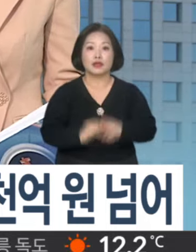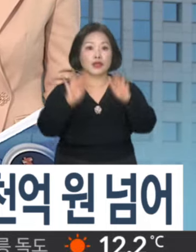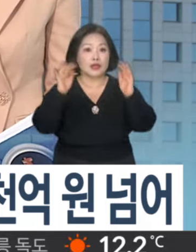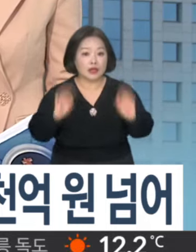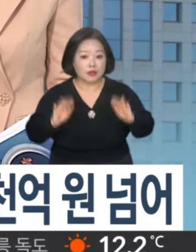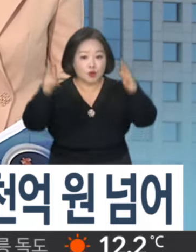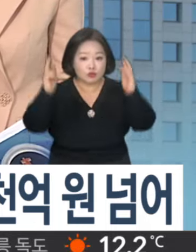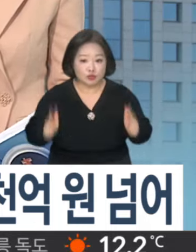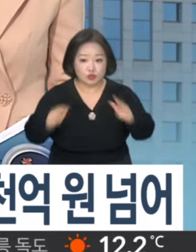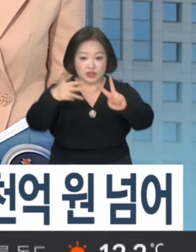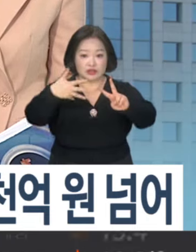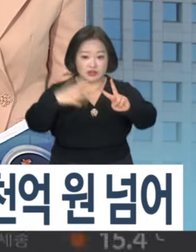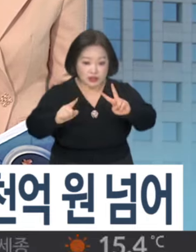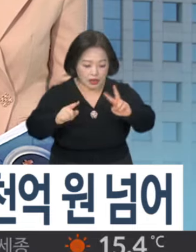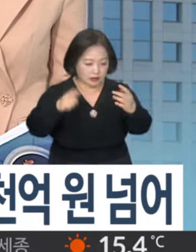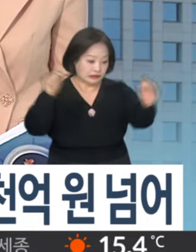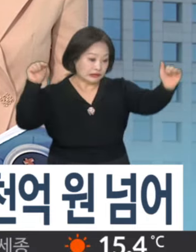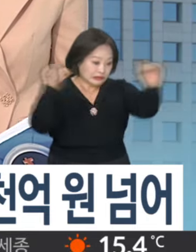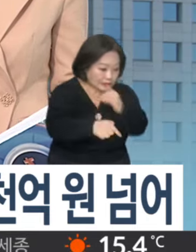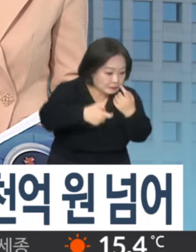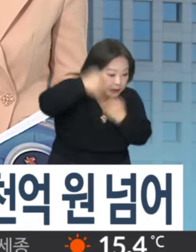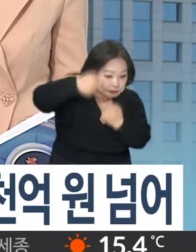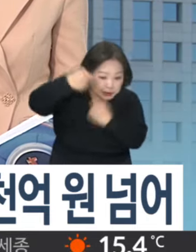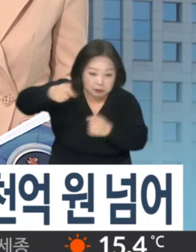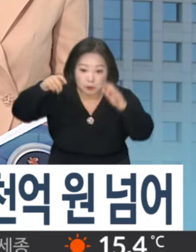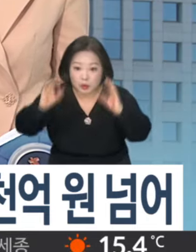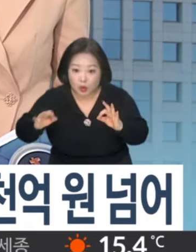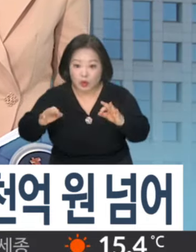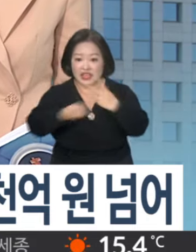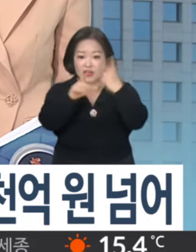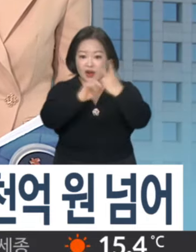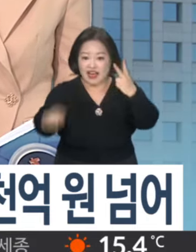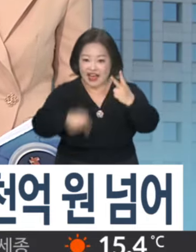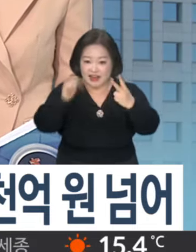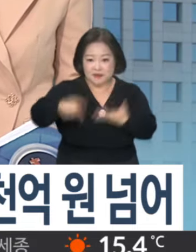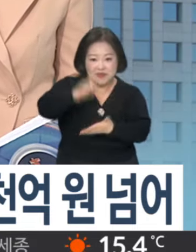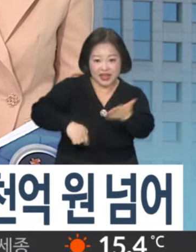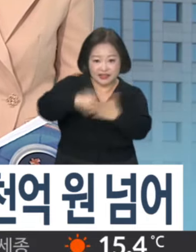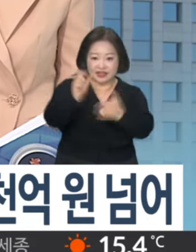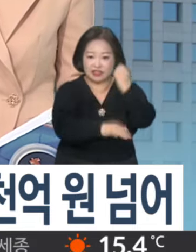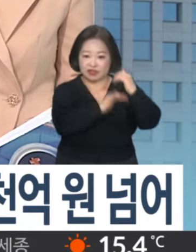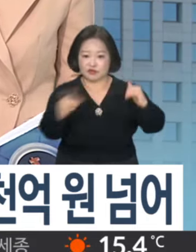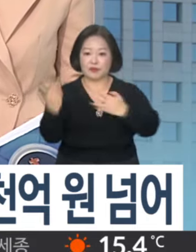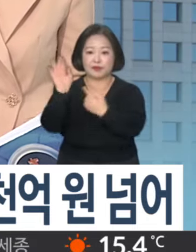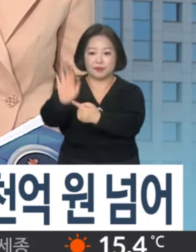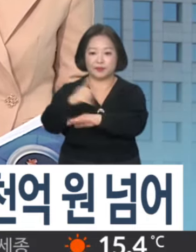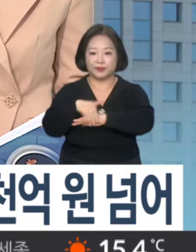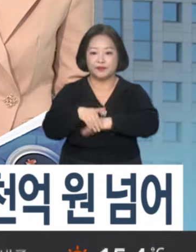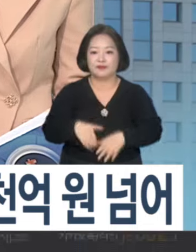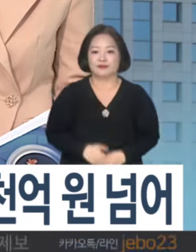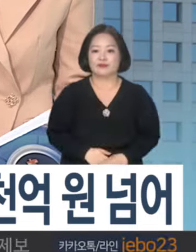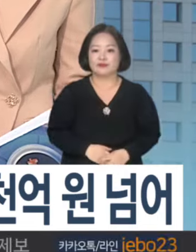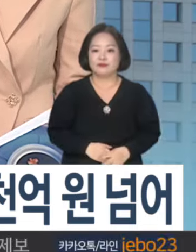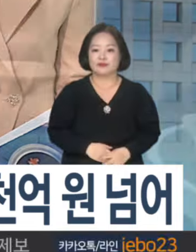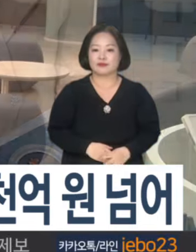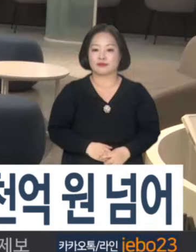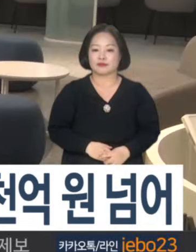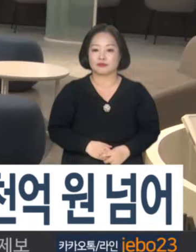이번 주 2차 현장 검사에 착수해 2달 안에 배상 기준을 내놓을 예정입니다 강은 나르